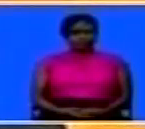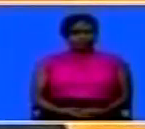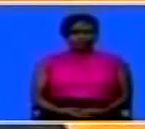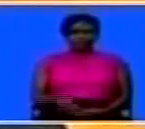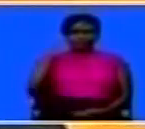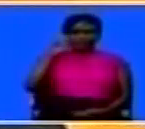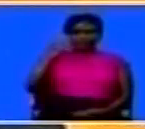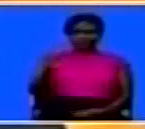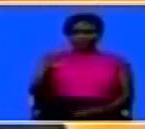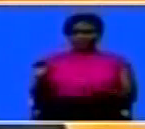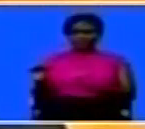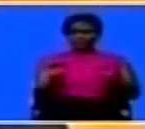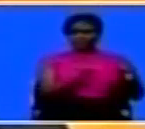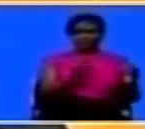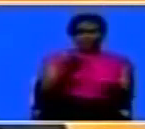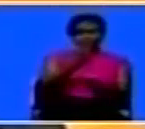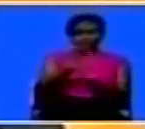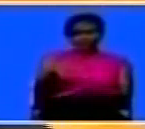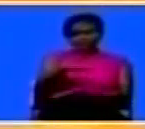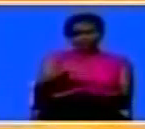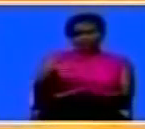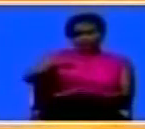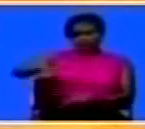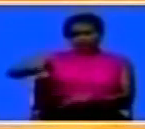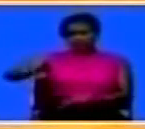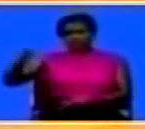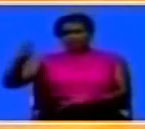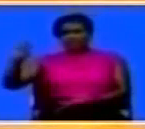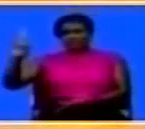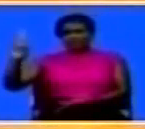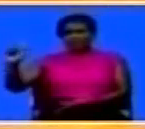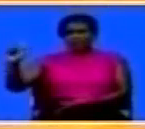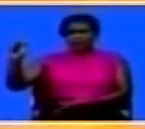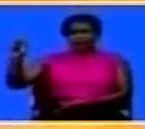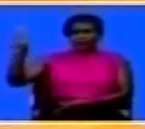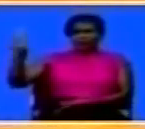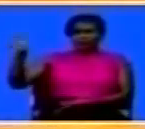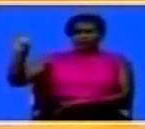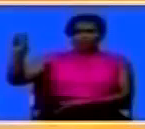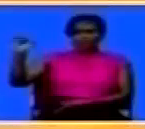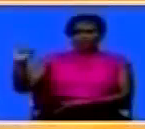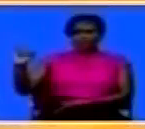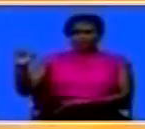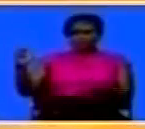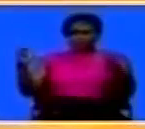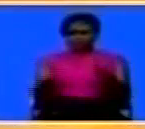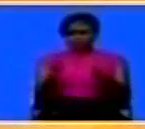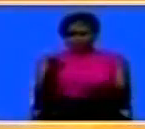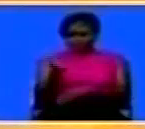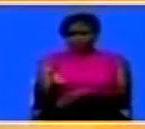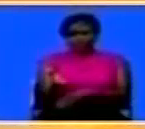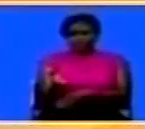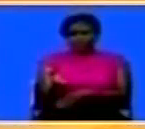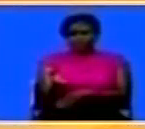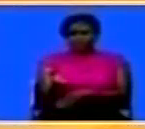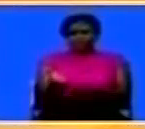Na mtazamaji, tuelekee hadi katika sehemu ya kaunti ya Makueni kule sehemu ya Kibwezi, ambako wakazi wa kijiji cha Tange katika kaunti ya